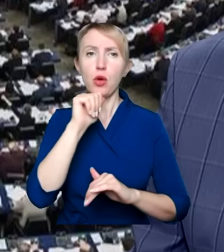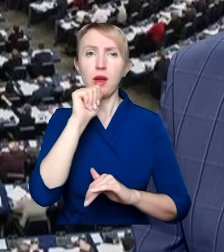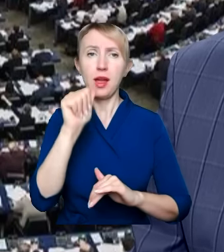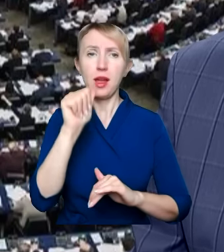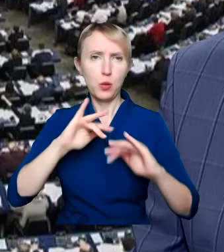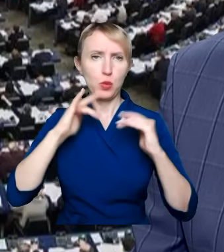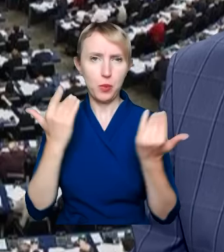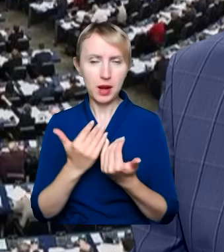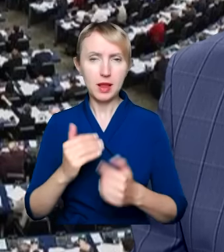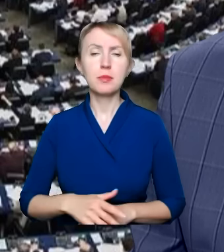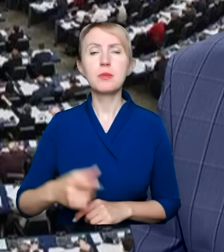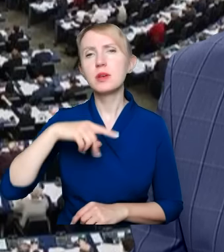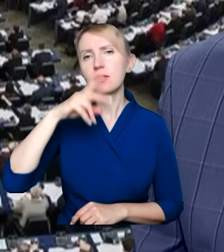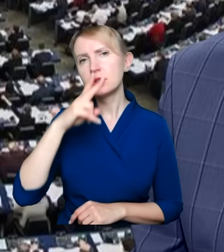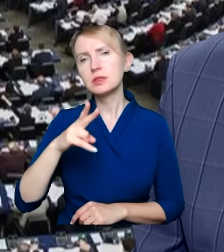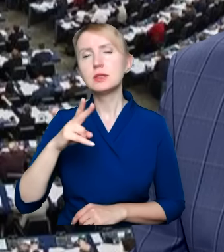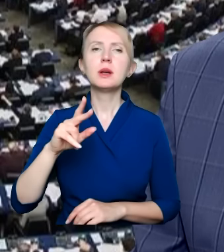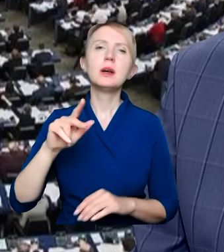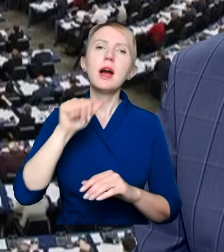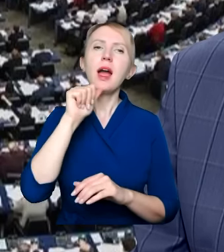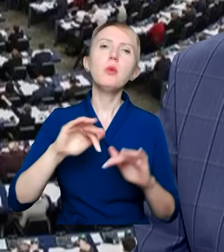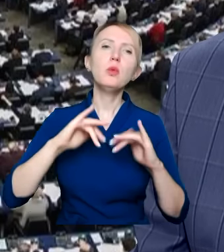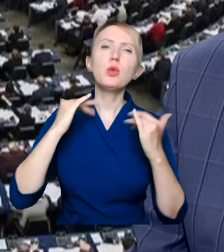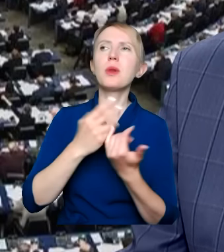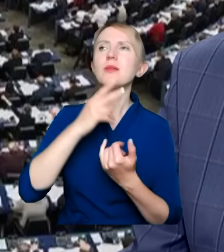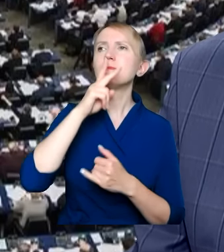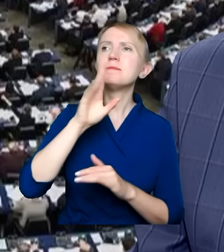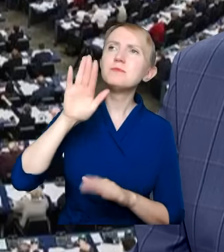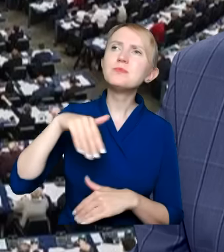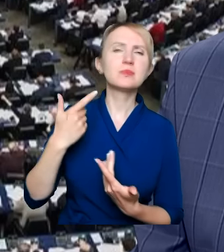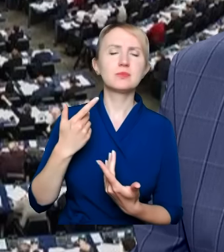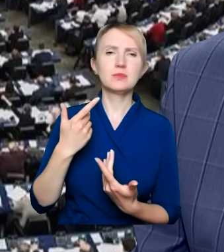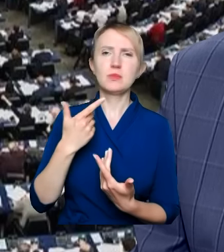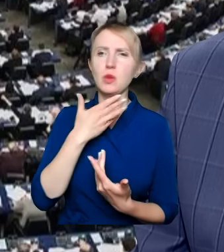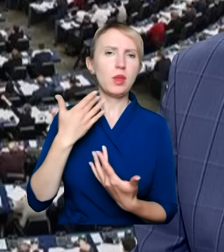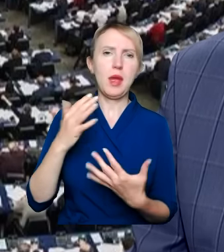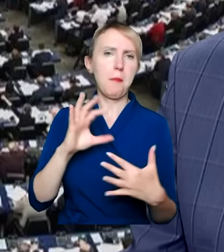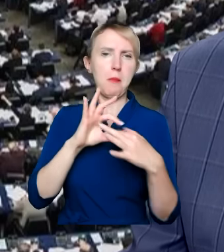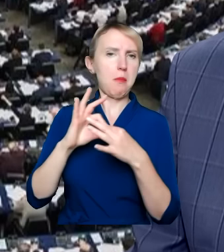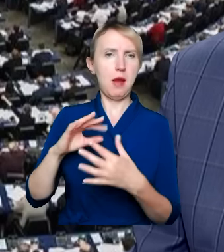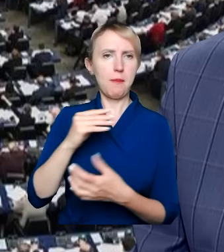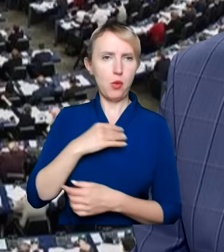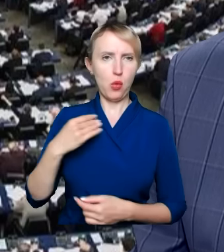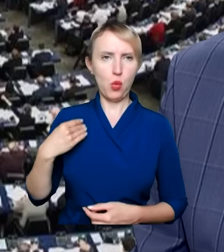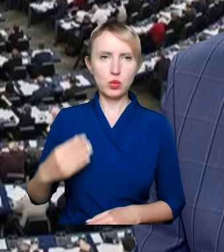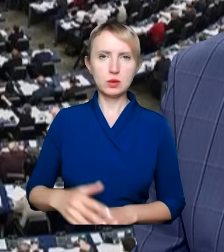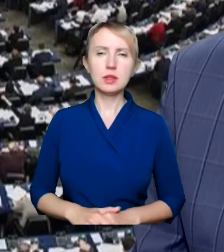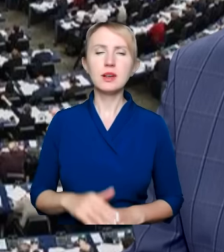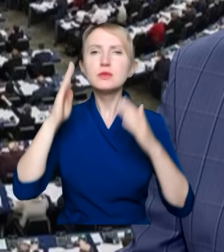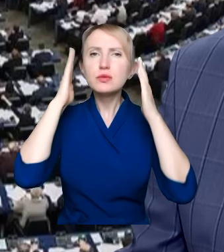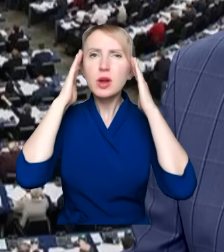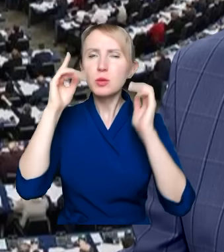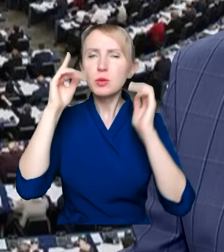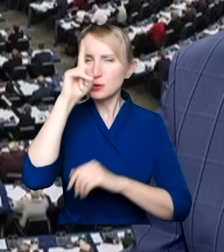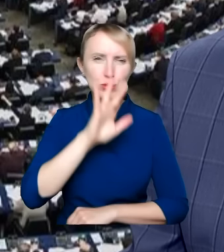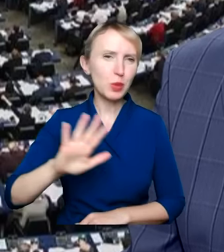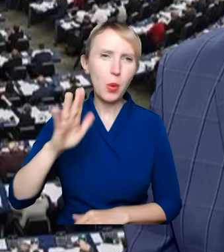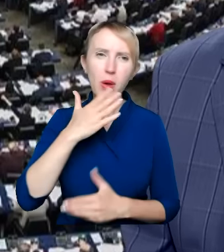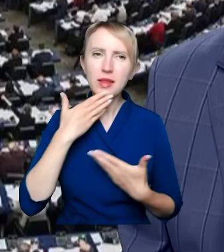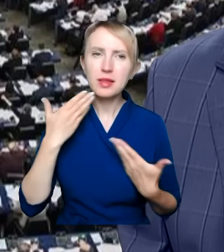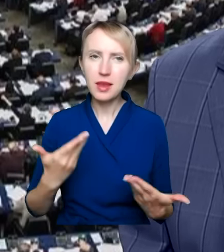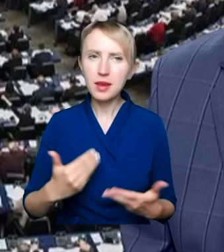postrzegamy tą instytucję jednak jako znacznie dalszą w takim społecznym odbiorze w świadomości społecznej i mimo tego